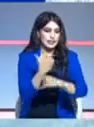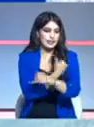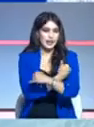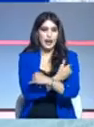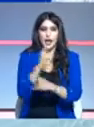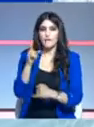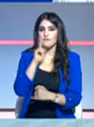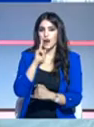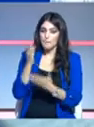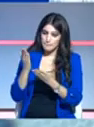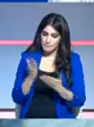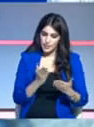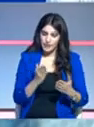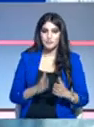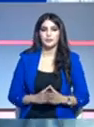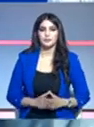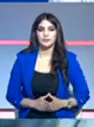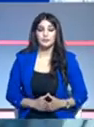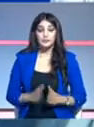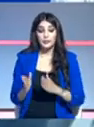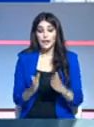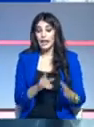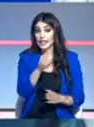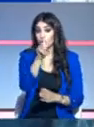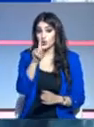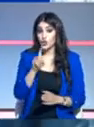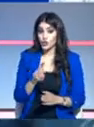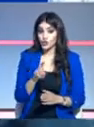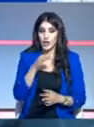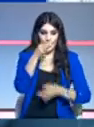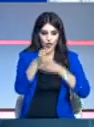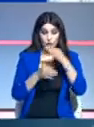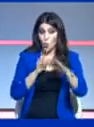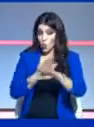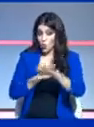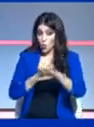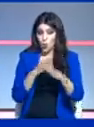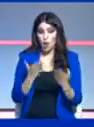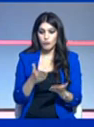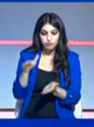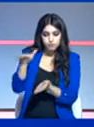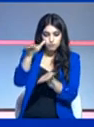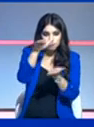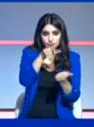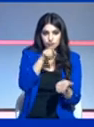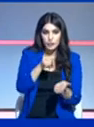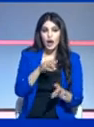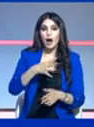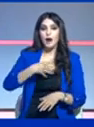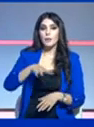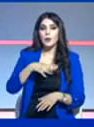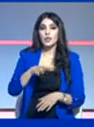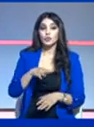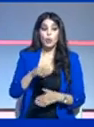بك. شكرا على الاستضافه. شكرا لك. اذا نتحدث اليوم عن وصول تقريبا 4 ملايين